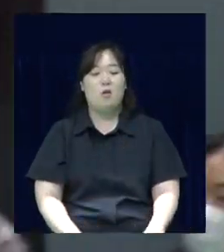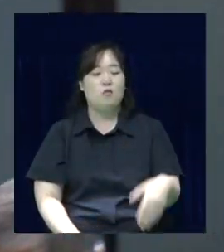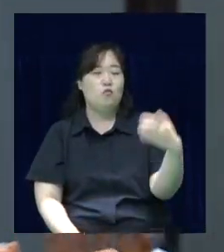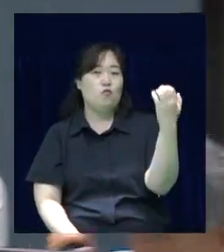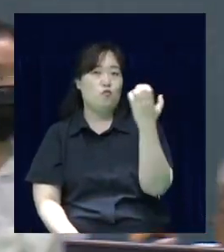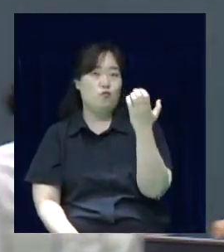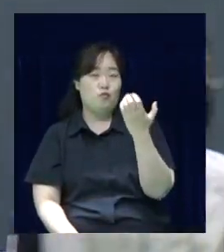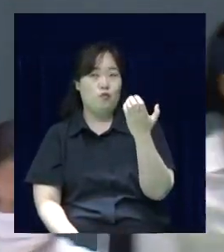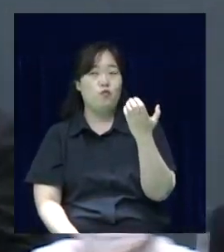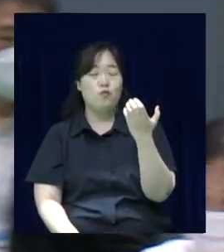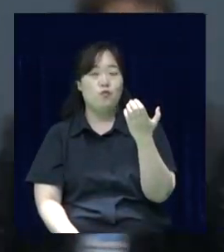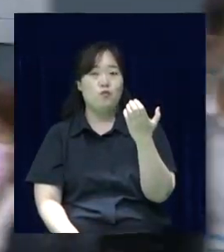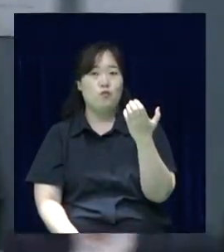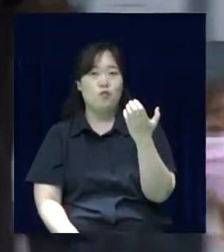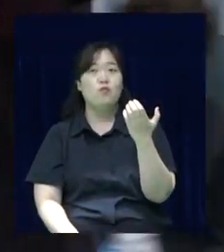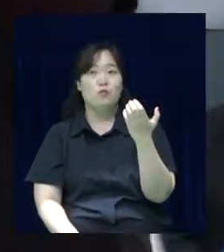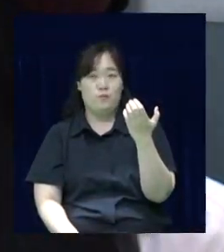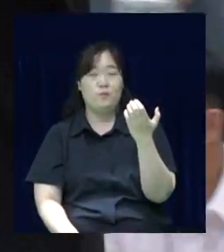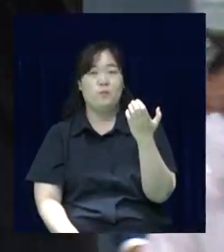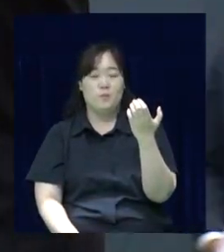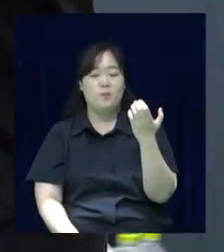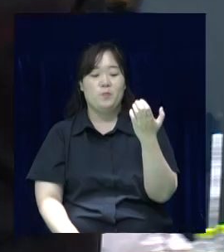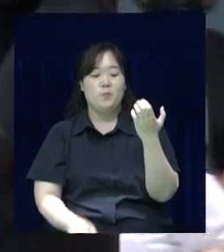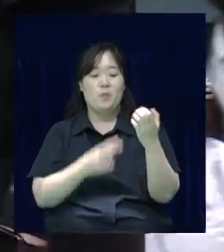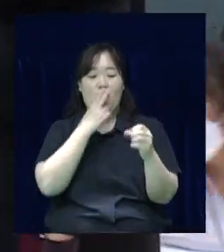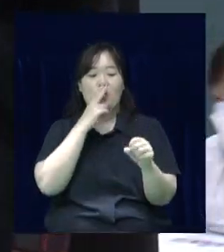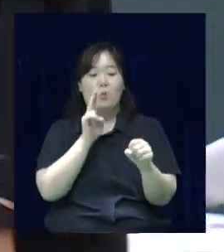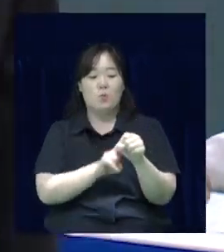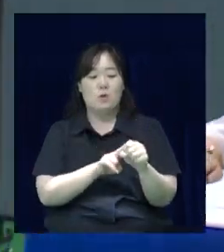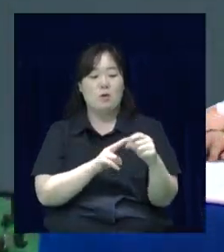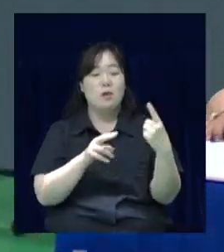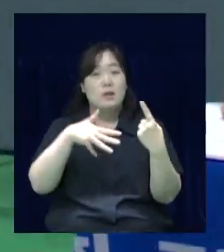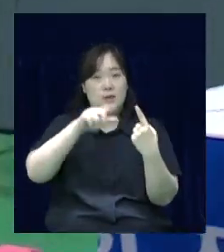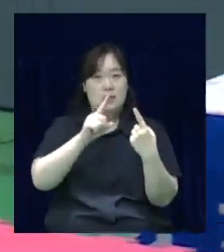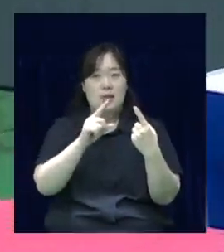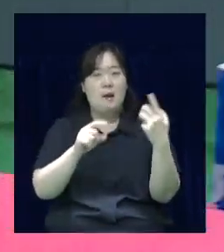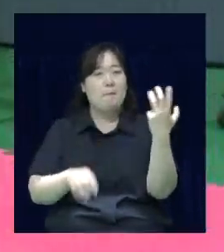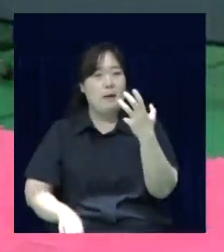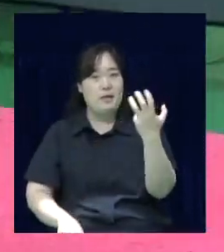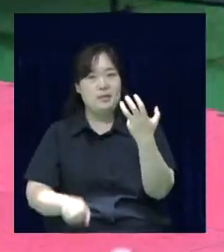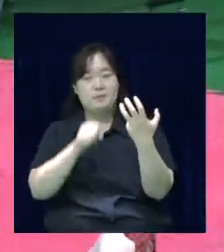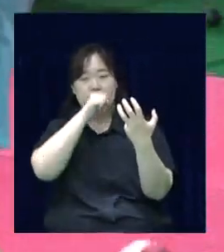90kg을 노려보고 있는 조은호 선수 1차 시도는 80을 성공을 했었고요.